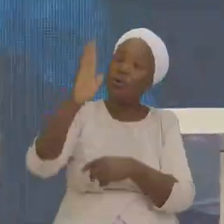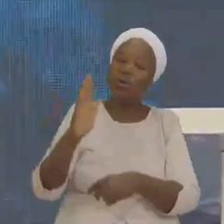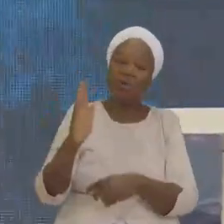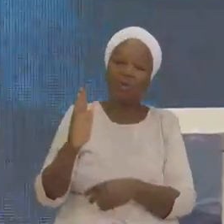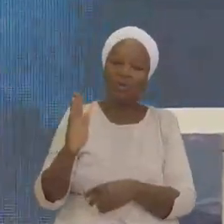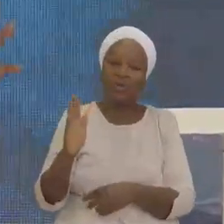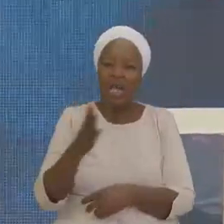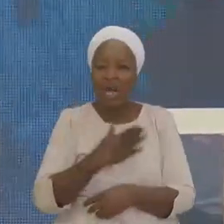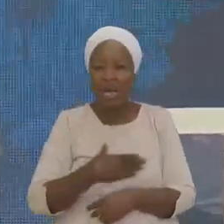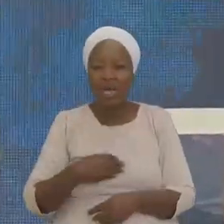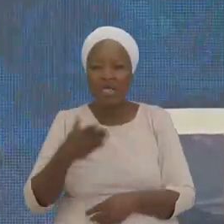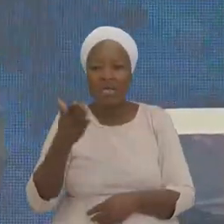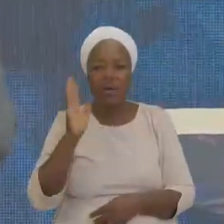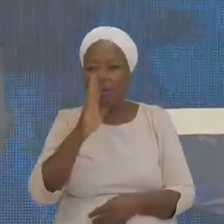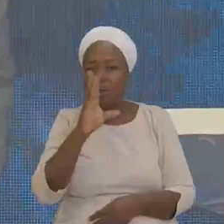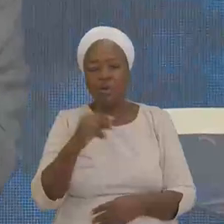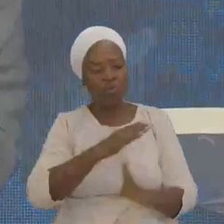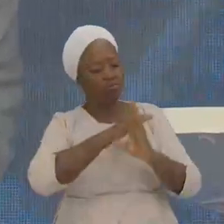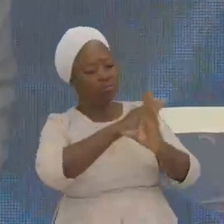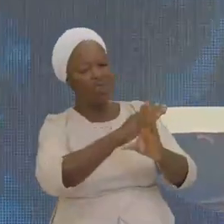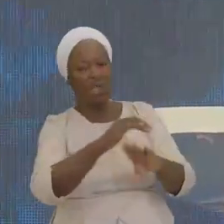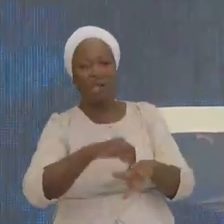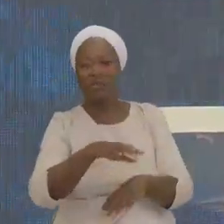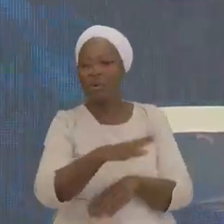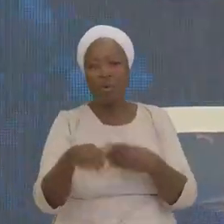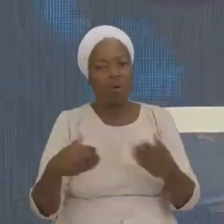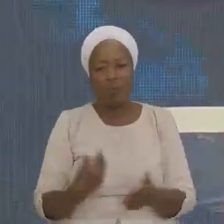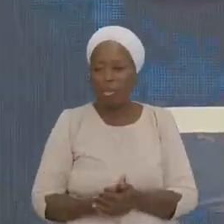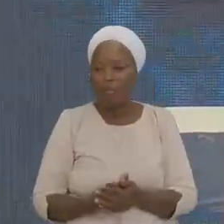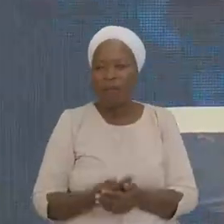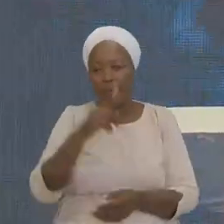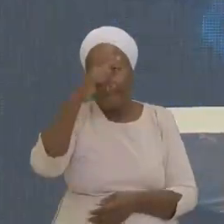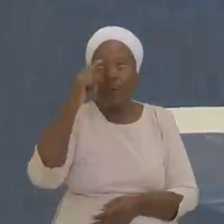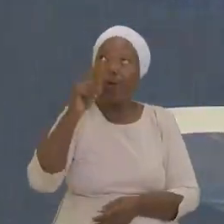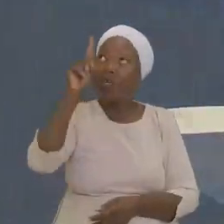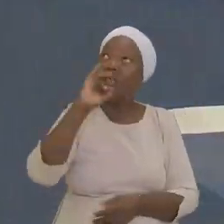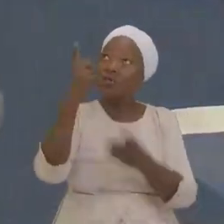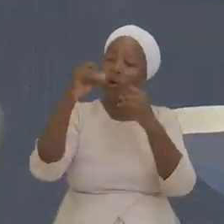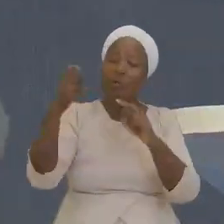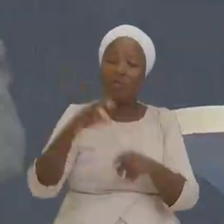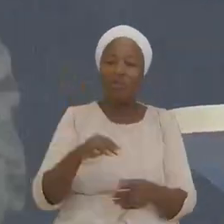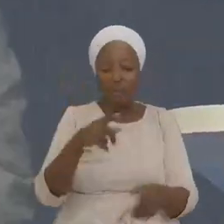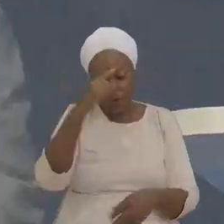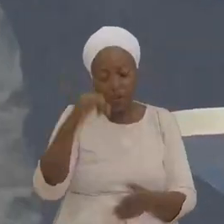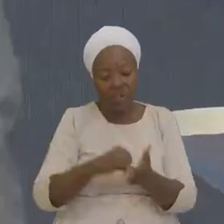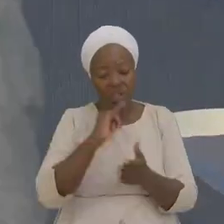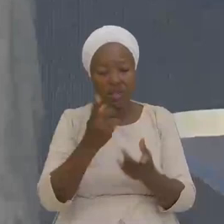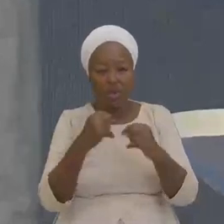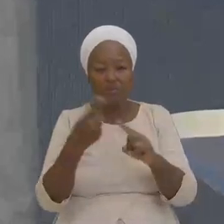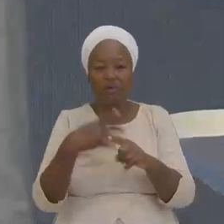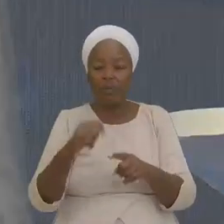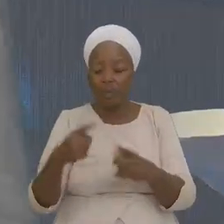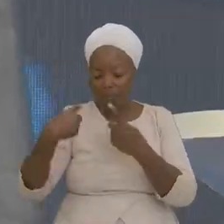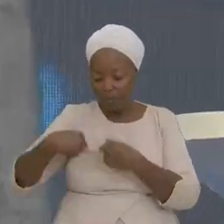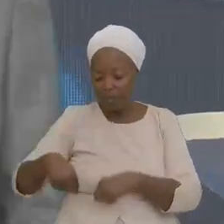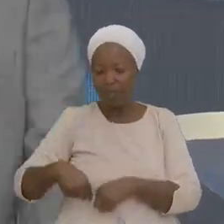où la prière pourra monter vers Dieu et il n'y aura pas d'obstacle à cette prière parce qu'il